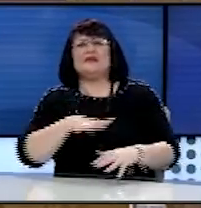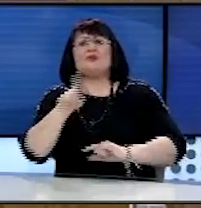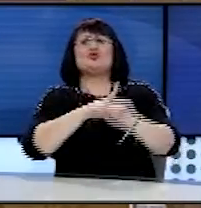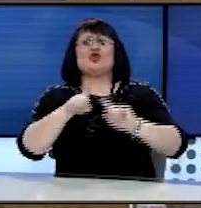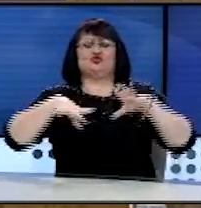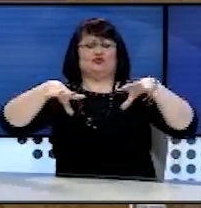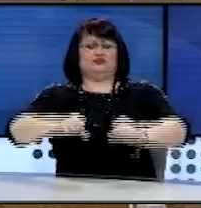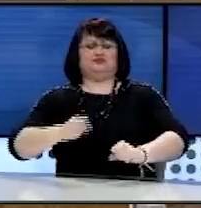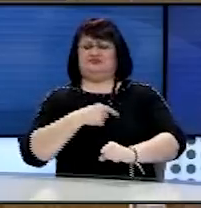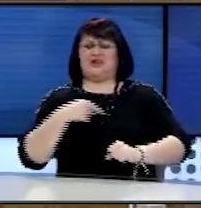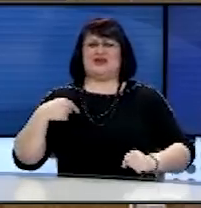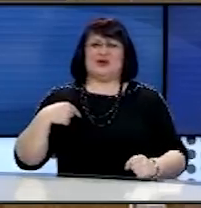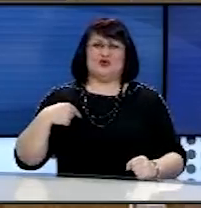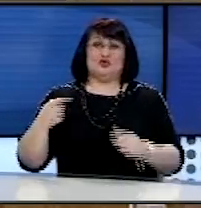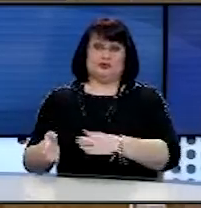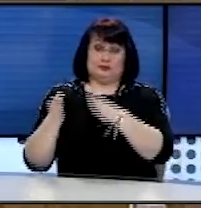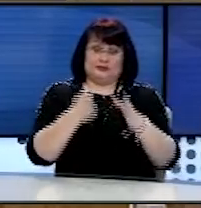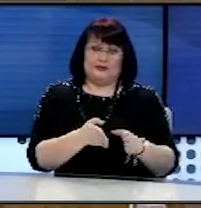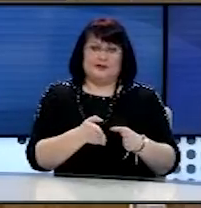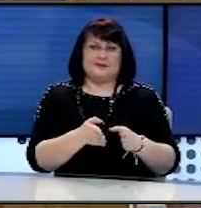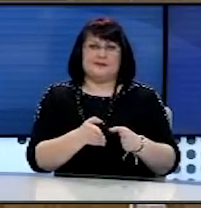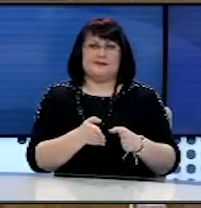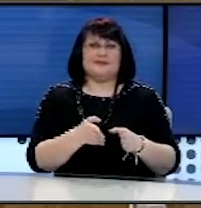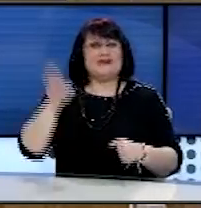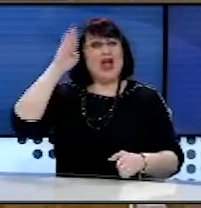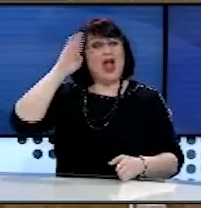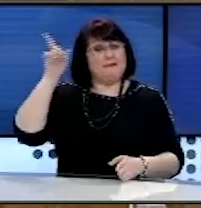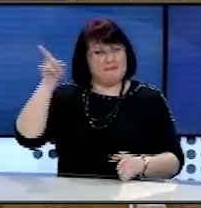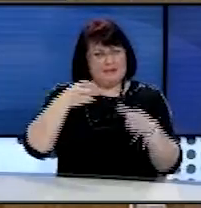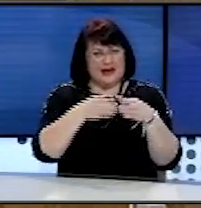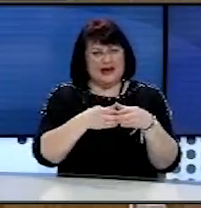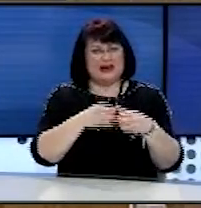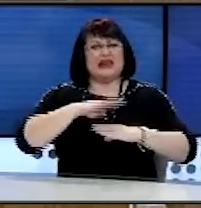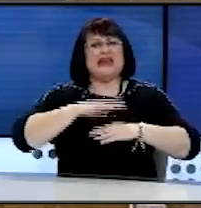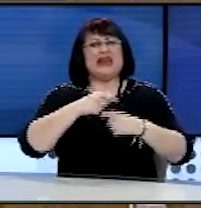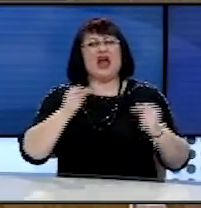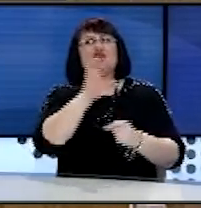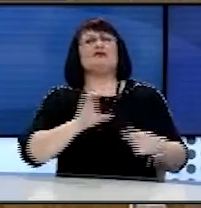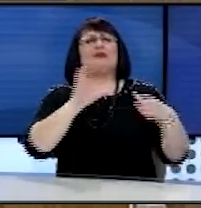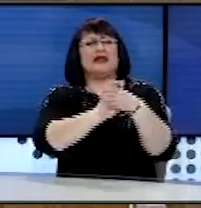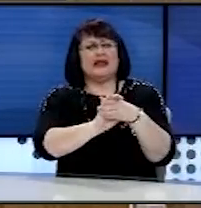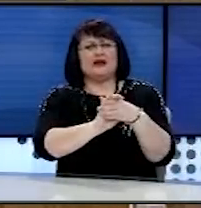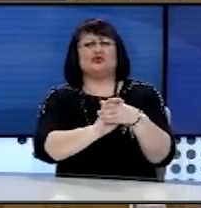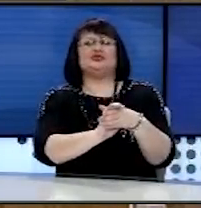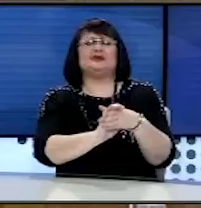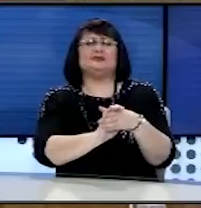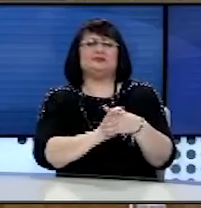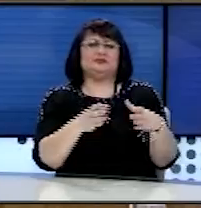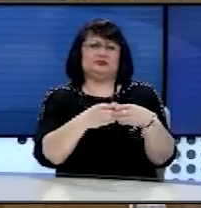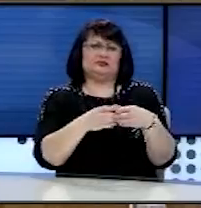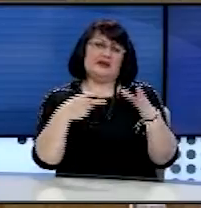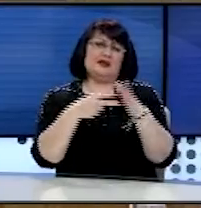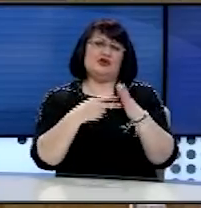επιρροής, έχοντας από τη μια μεριά τις Ηνωμένες Πολιτείες, το ΝΑΤΟ, την Ευρωπαϊκή Ένωση, που